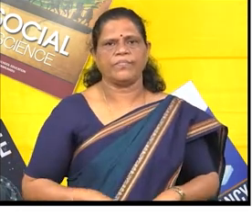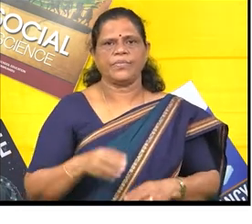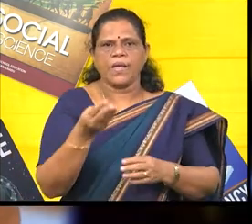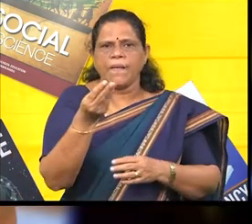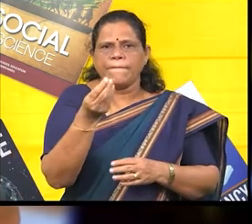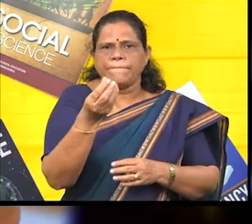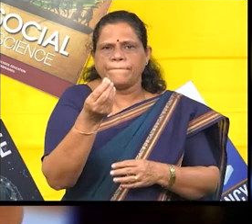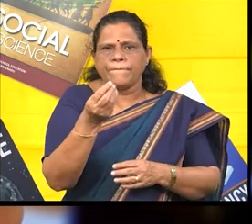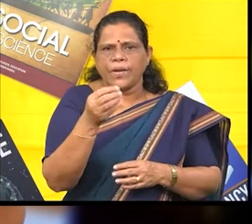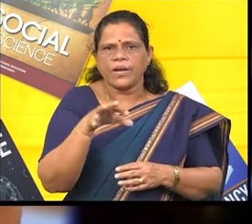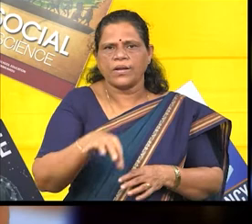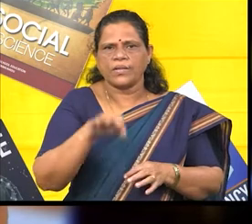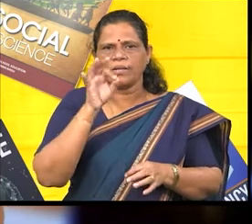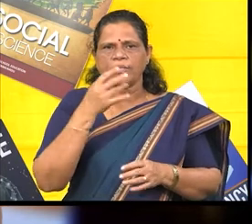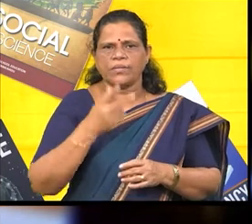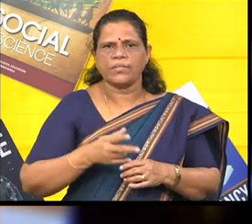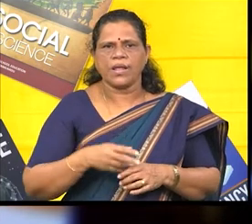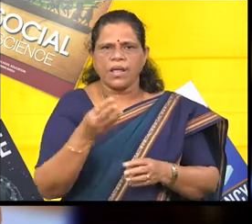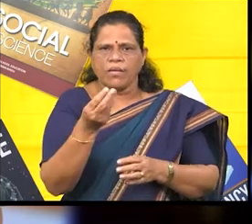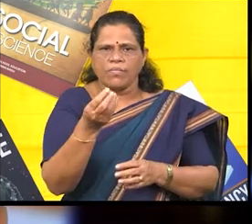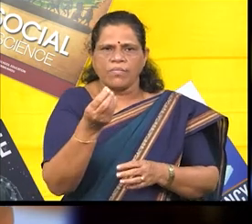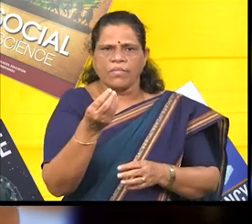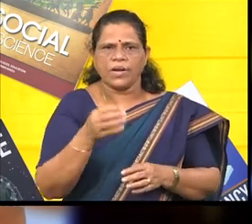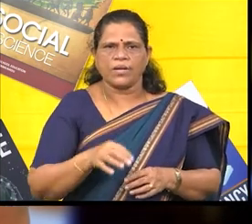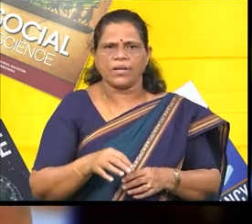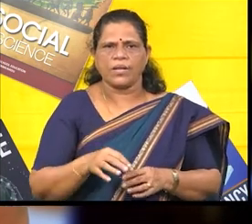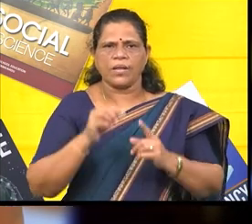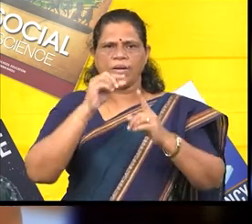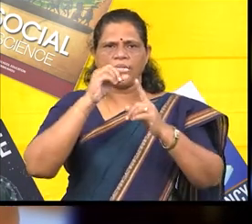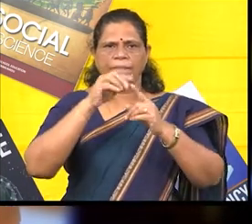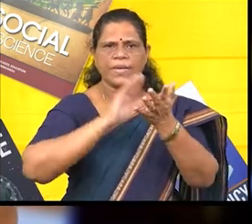முறைகள். மண் பரிசோதனையை பொறுத்தவரையிலும் மண்ணினுடைய